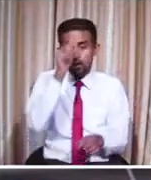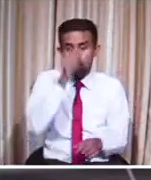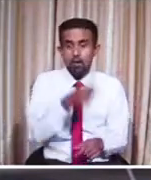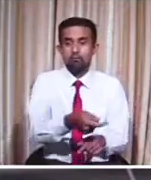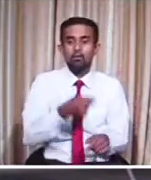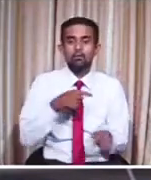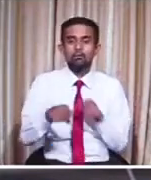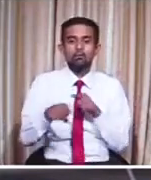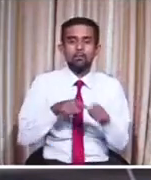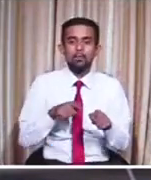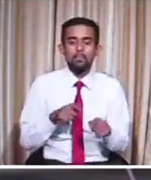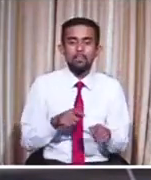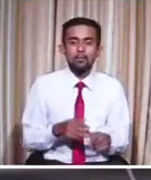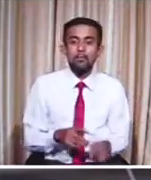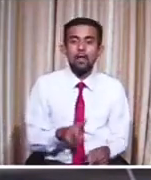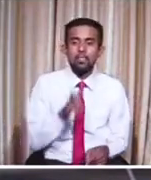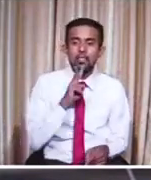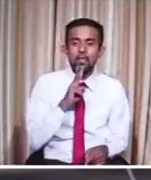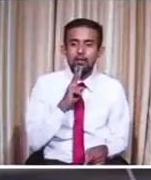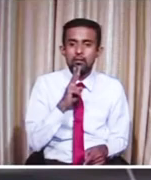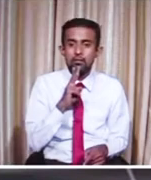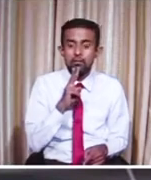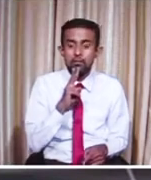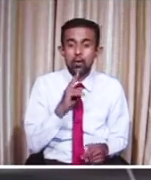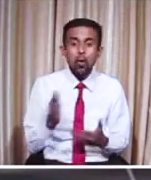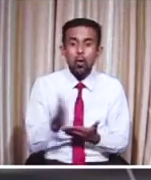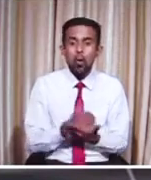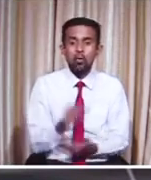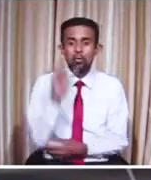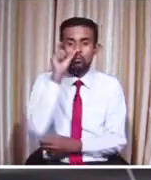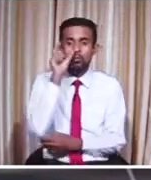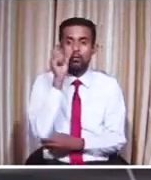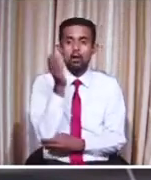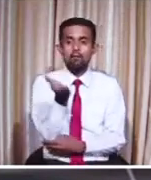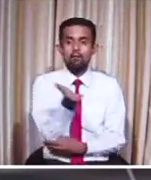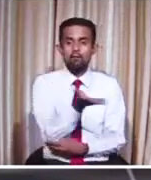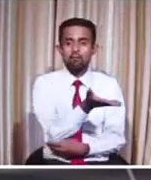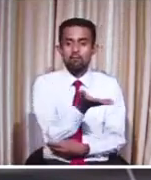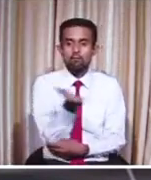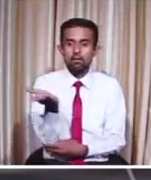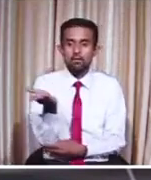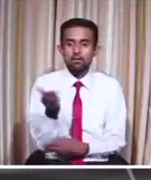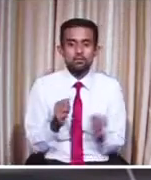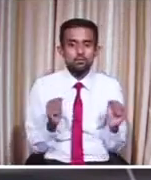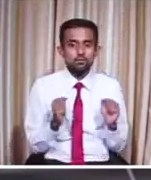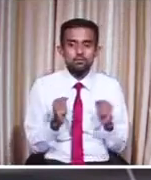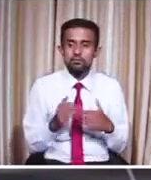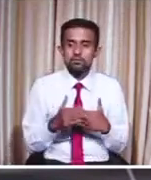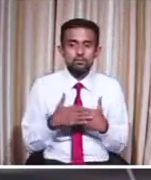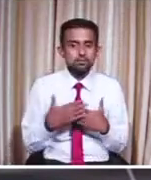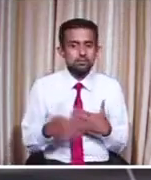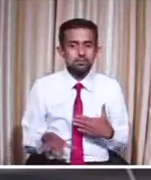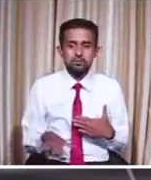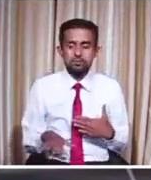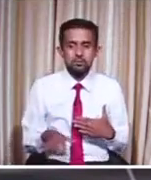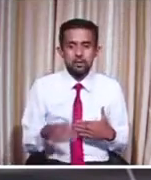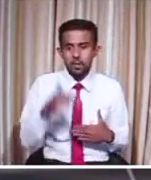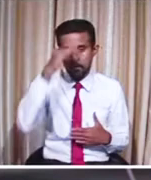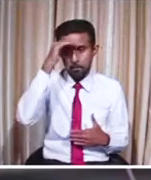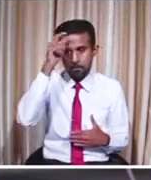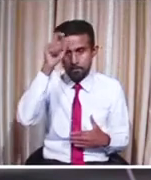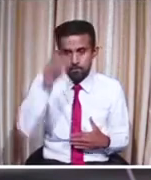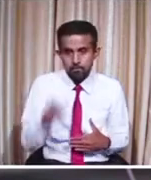මං කොල්ල ගෑවා. මහතවල් මහා සියලු දෙනා බලාගෙන ඉඳද්දි ඒක ඉතා බිහිසුණු අත්දැකීමක් ගරු මූලසනාරුඩ